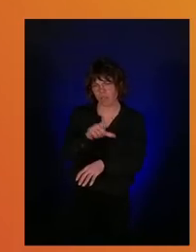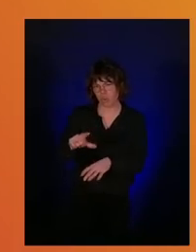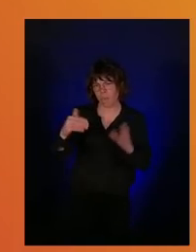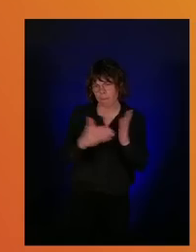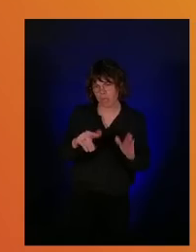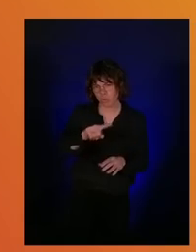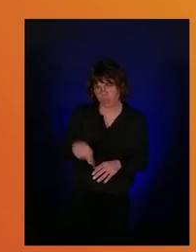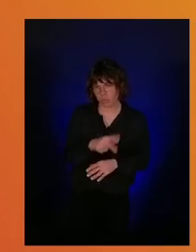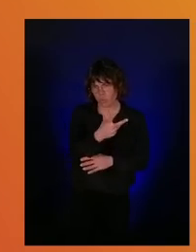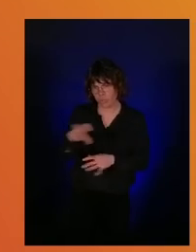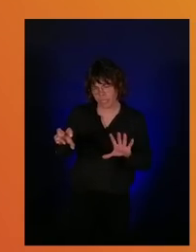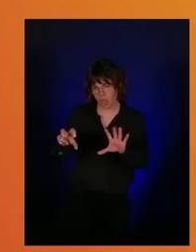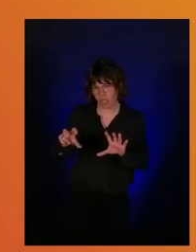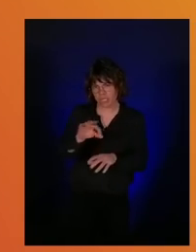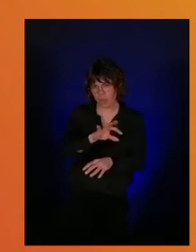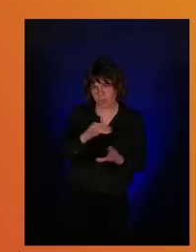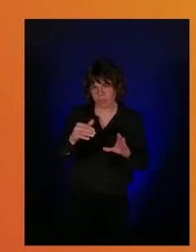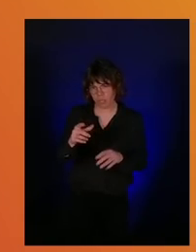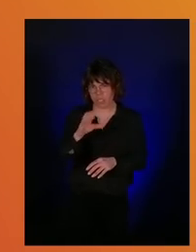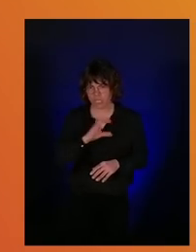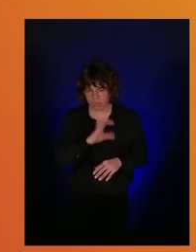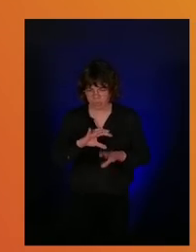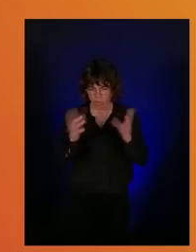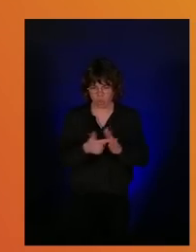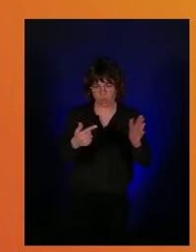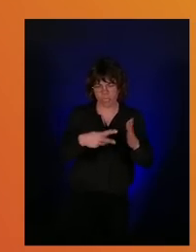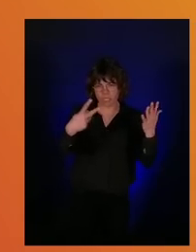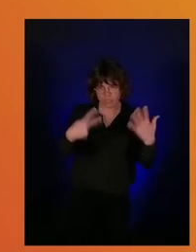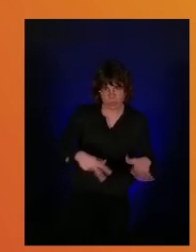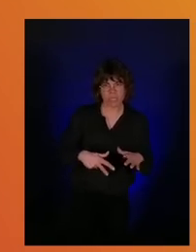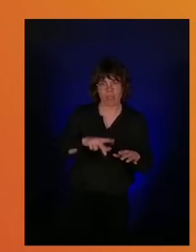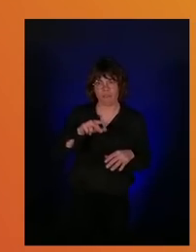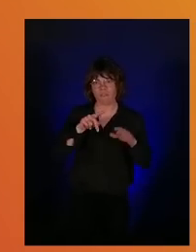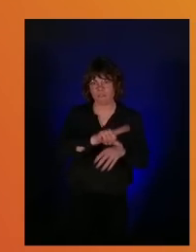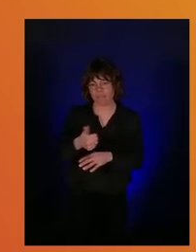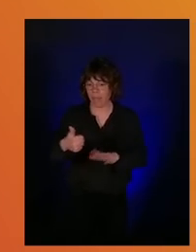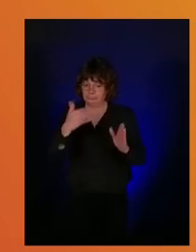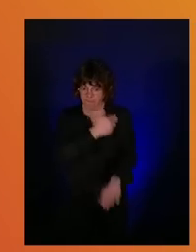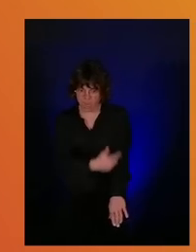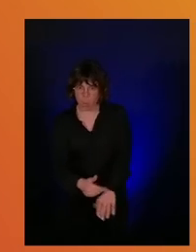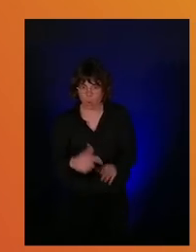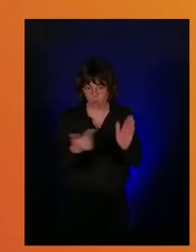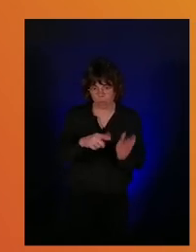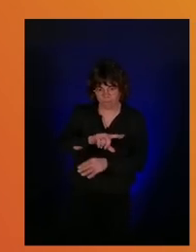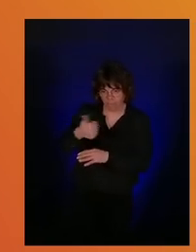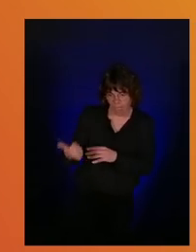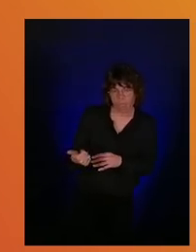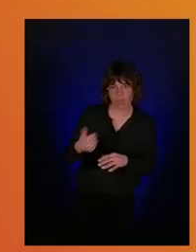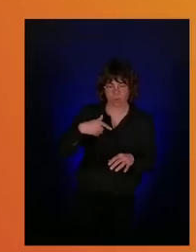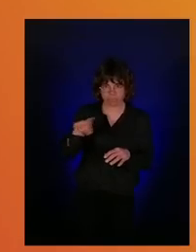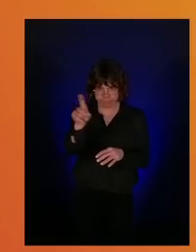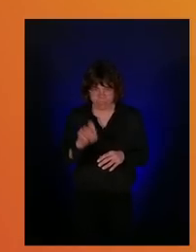811,47 centimes en 2018, 21 millions et des poussières en 2021. Et je demande, s'il vous